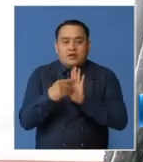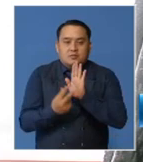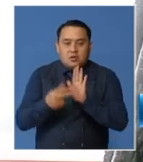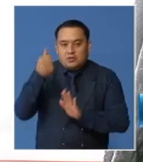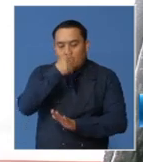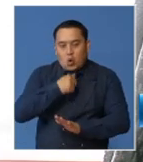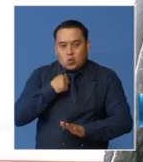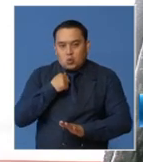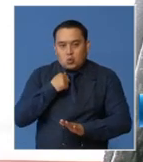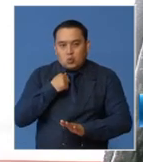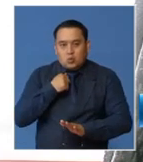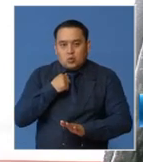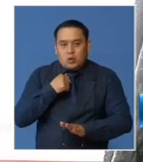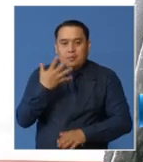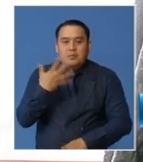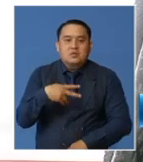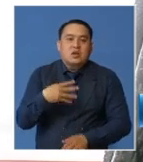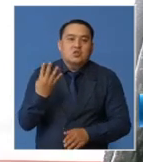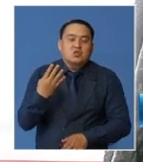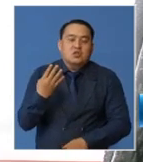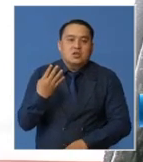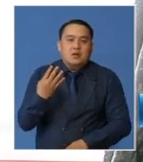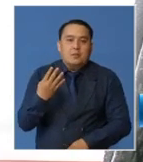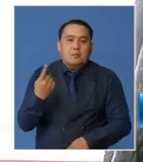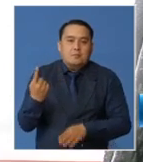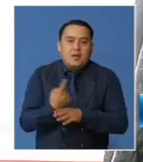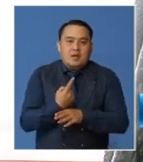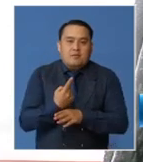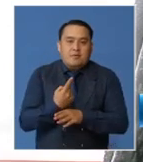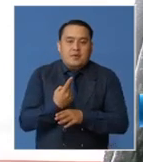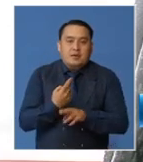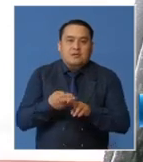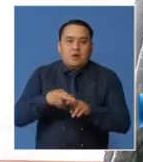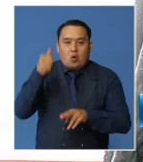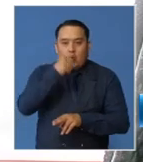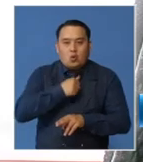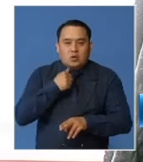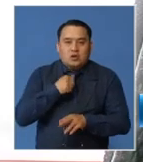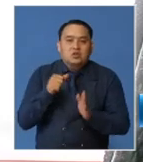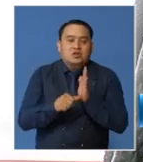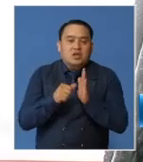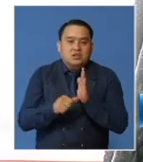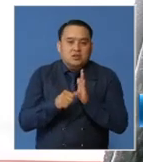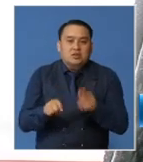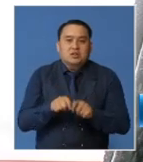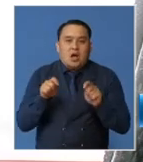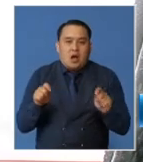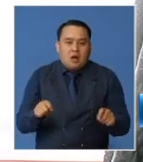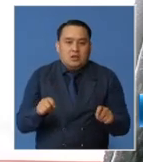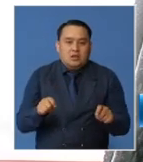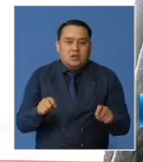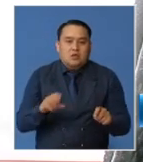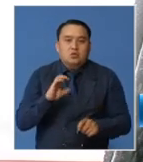году их было 54, то в первом квартале текущего года составило 60 видов. Создать отдельные